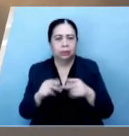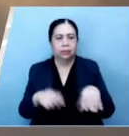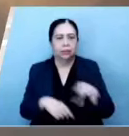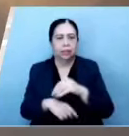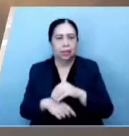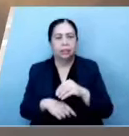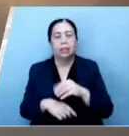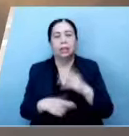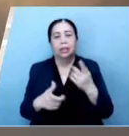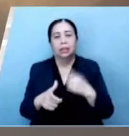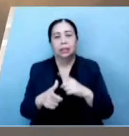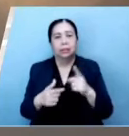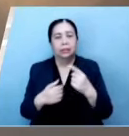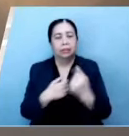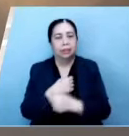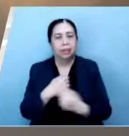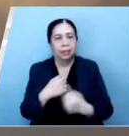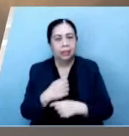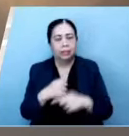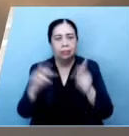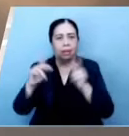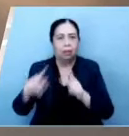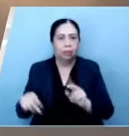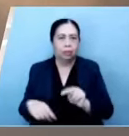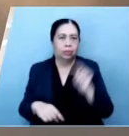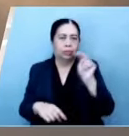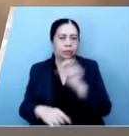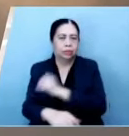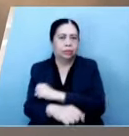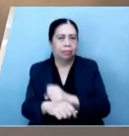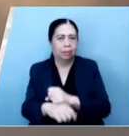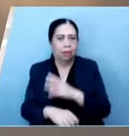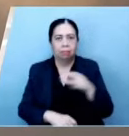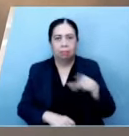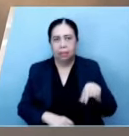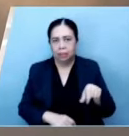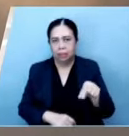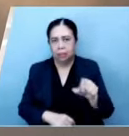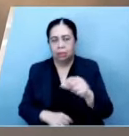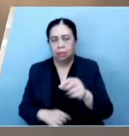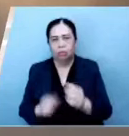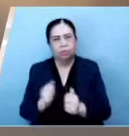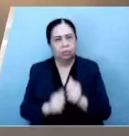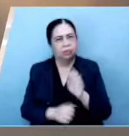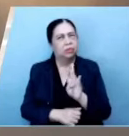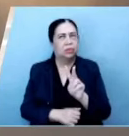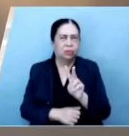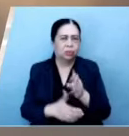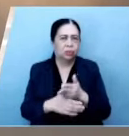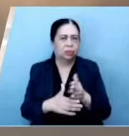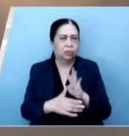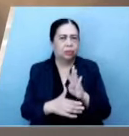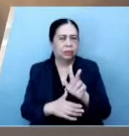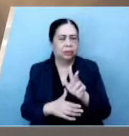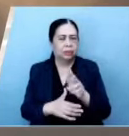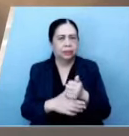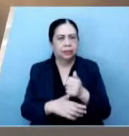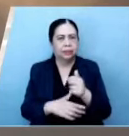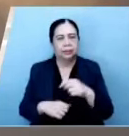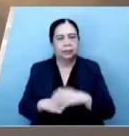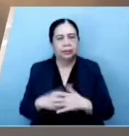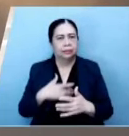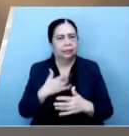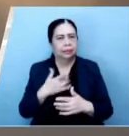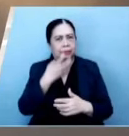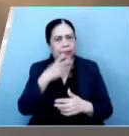Zambales, Palawan, Northern Samar at Maguindanao, karamihan po nasa 42 at 43 degrees Celsius. Ramdam din ang